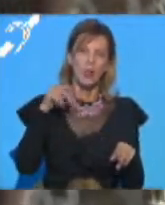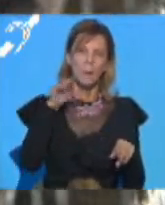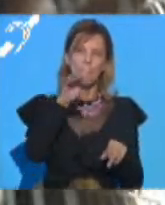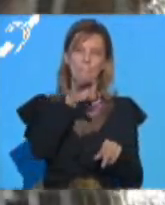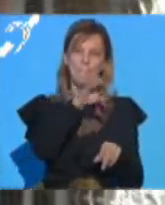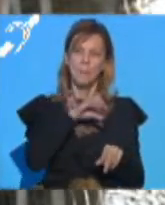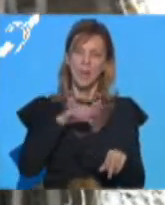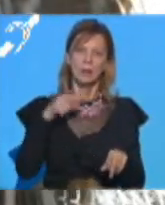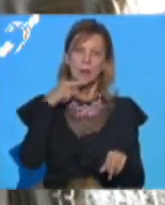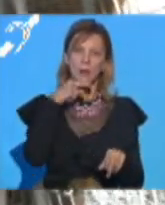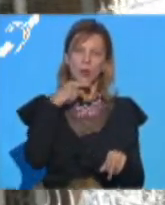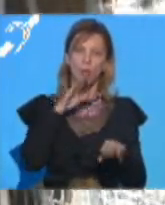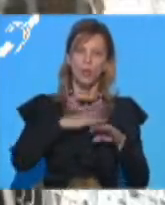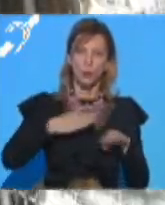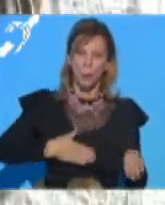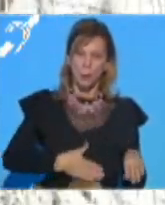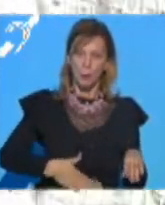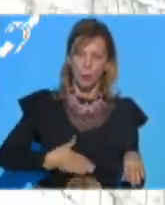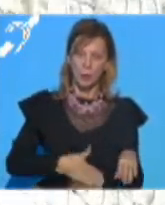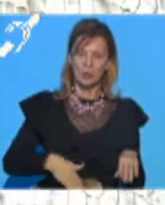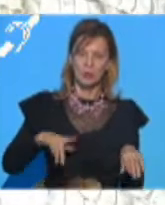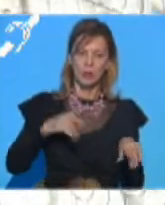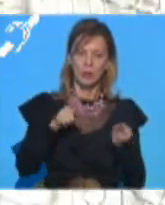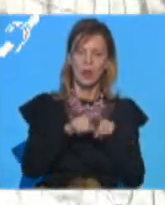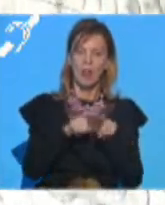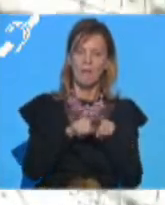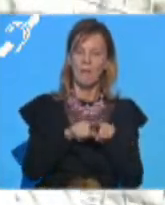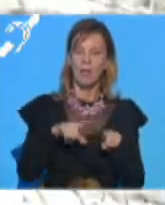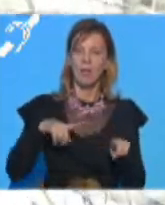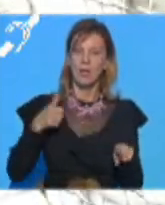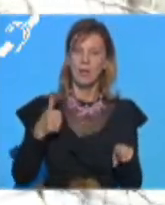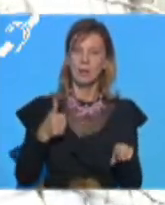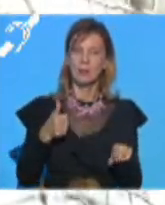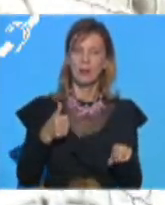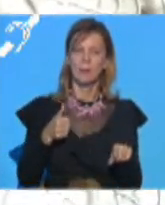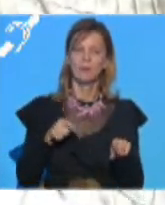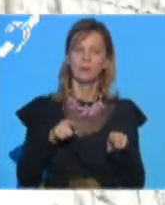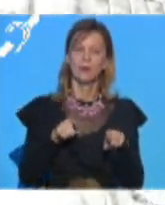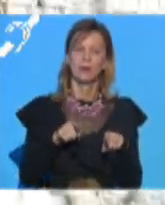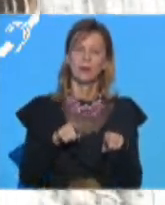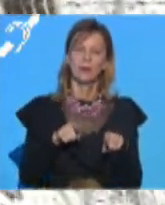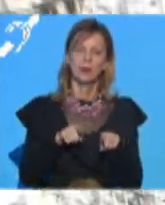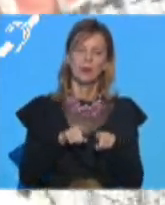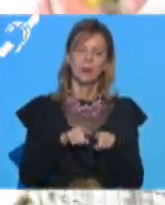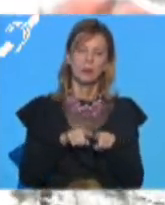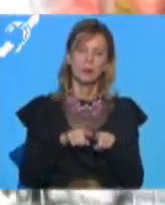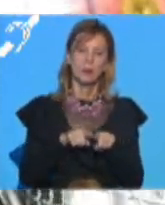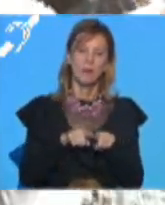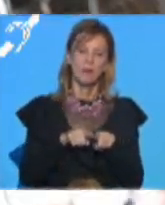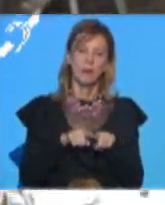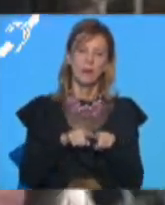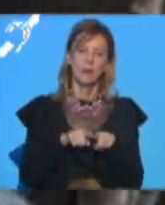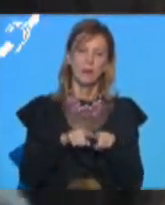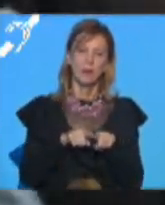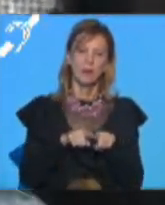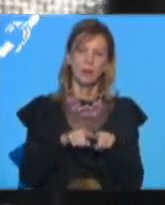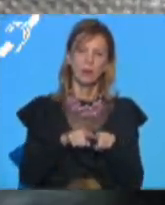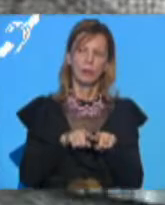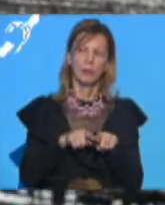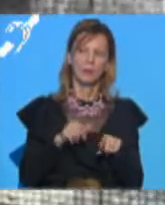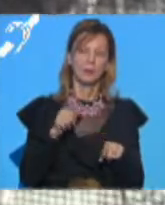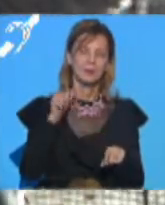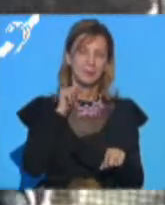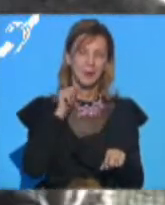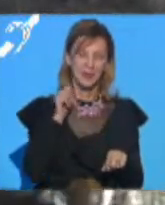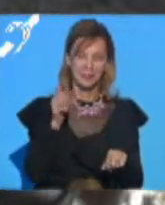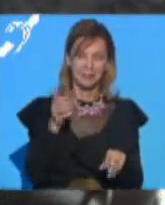pe burtă, o să fie ca un, cum să zic, ca un om beat, o să se